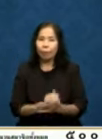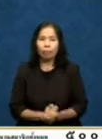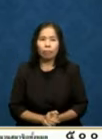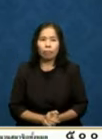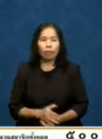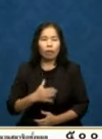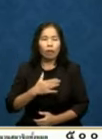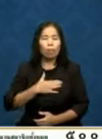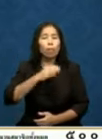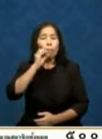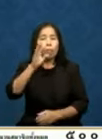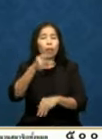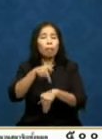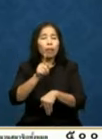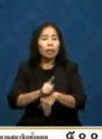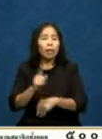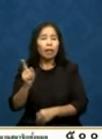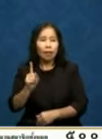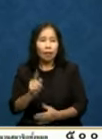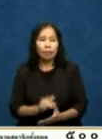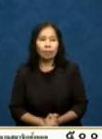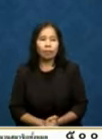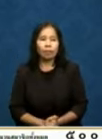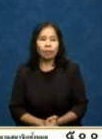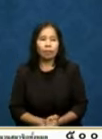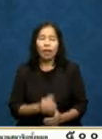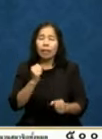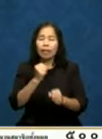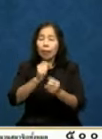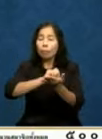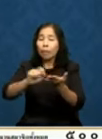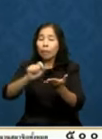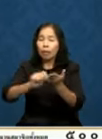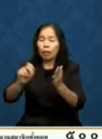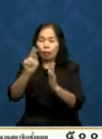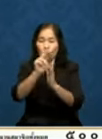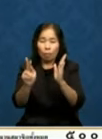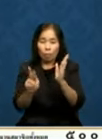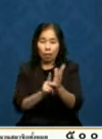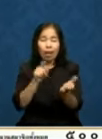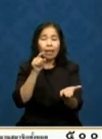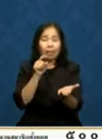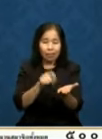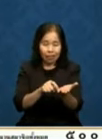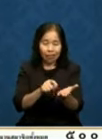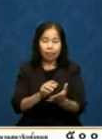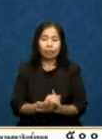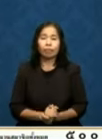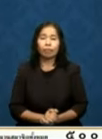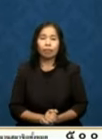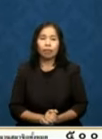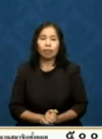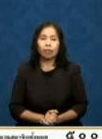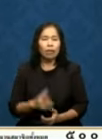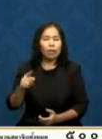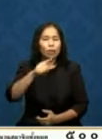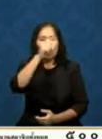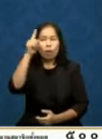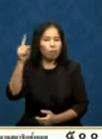ผมเรียนท่านประธานว่าโดยการยกร่างกฎหมายนั้นเขาจะ